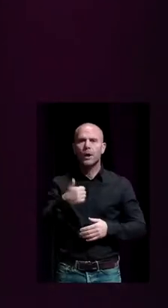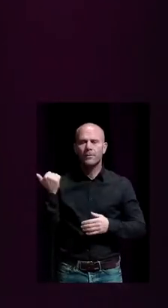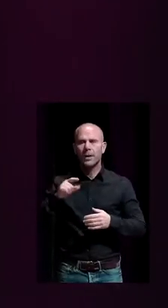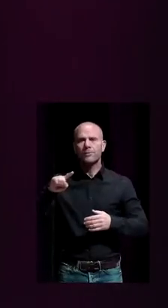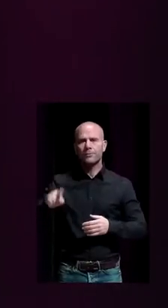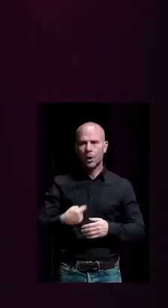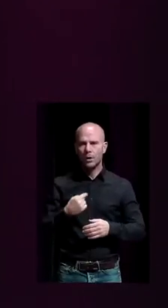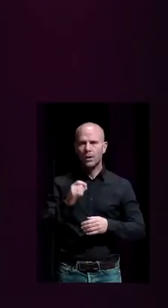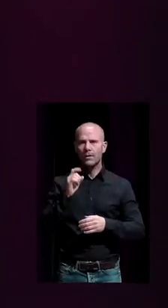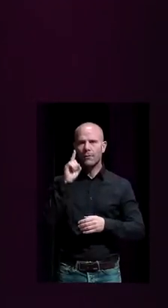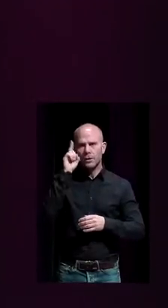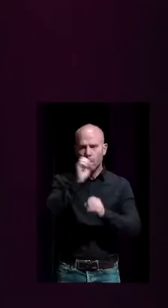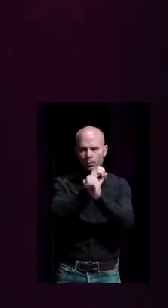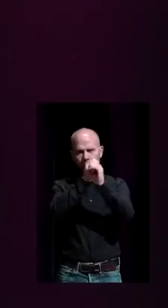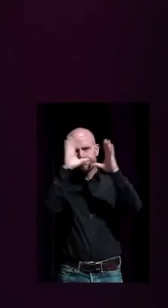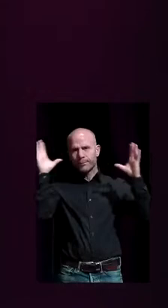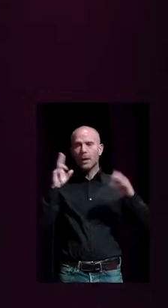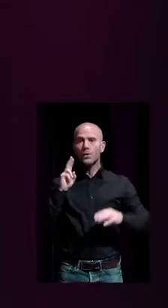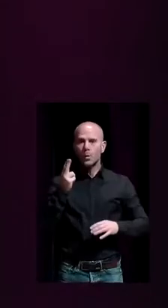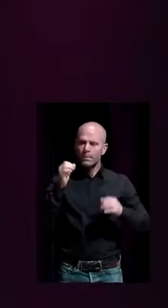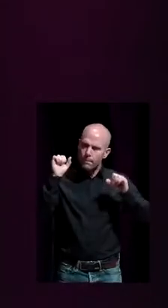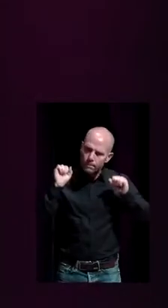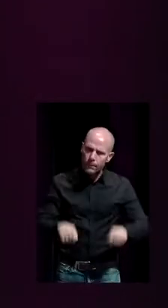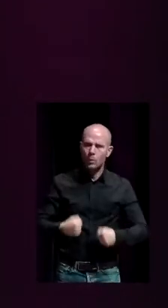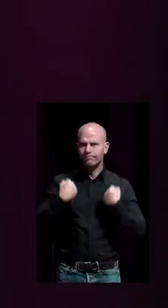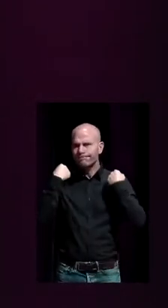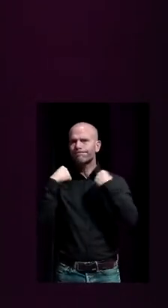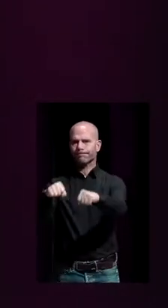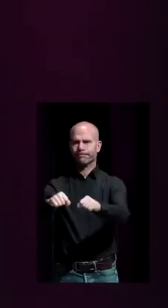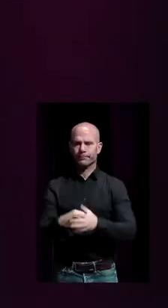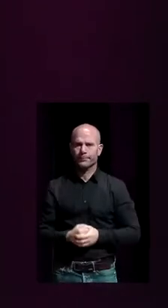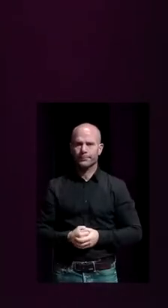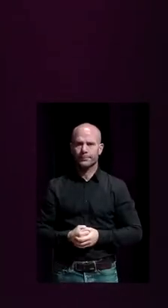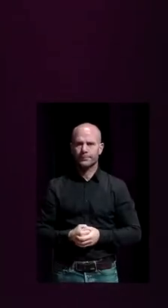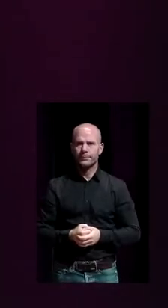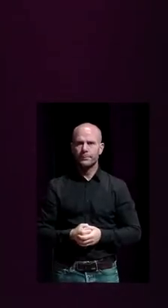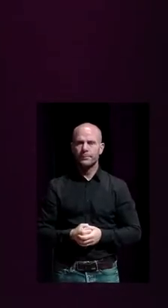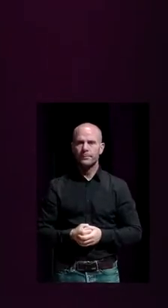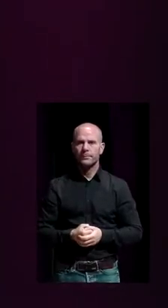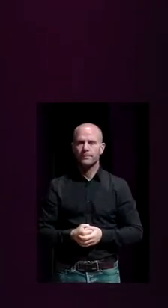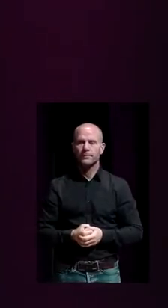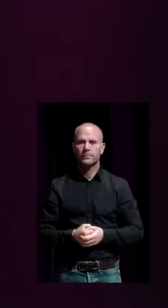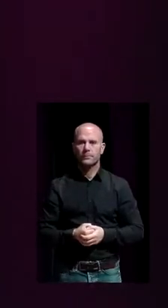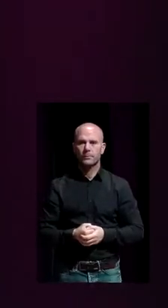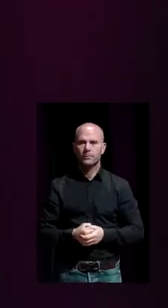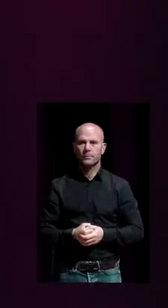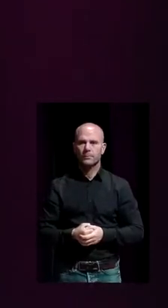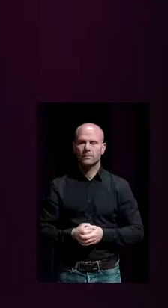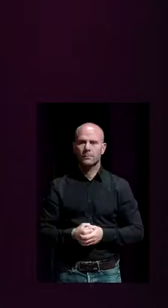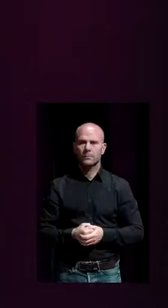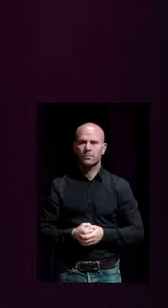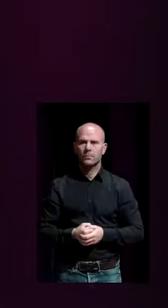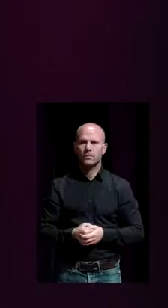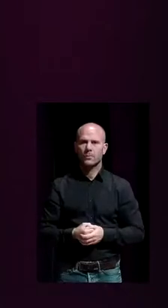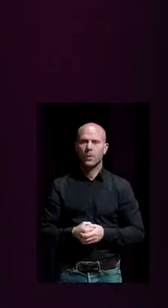att inse att nu är det dags att agera. Och göra det lättare för